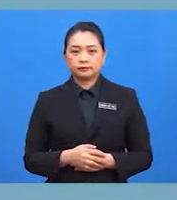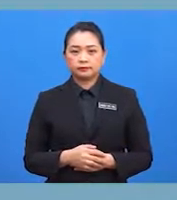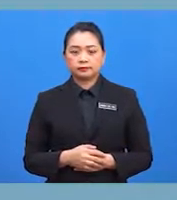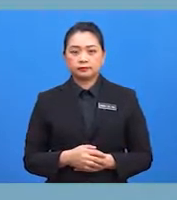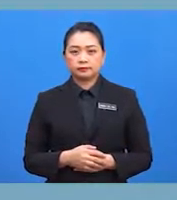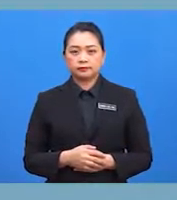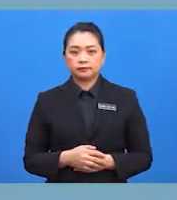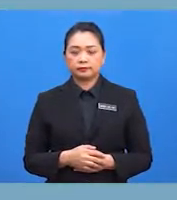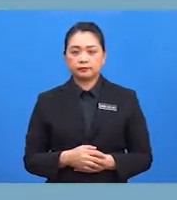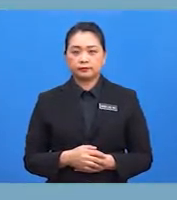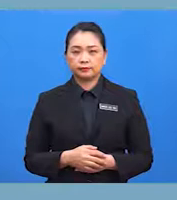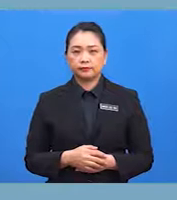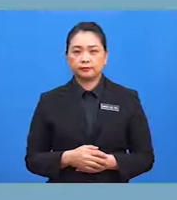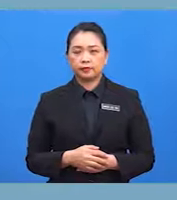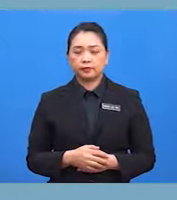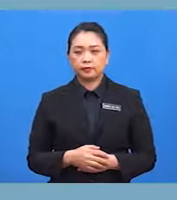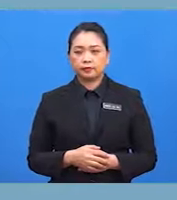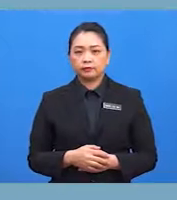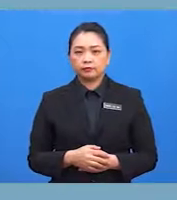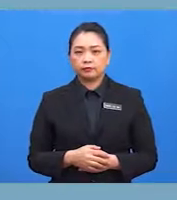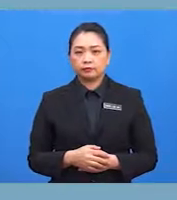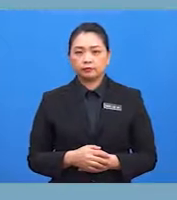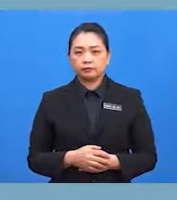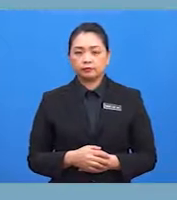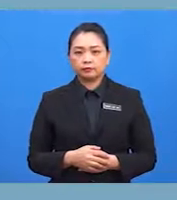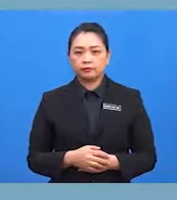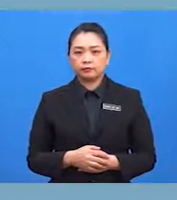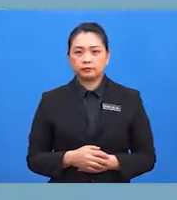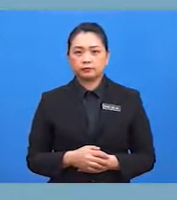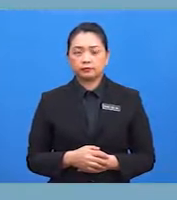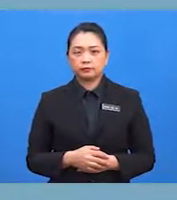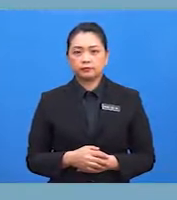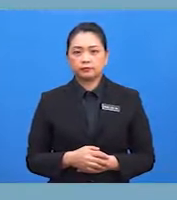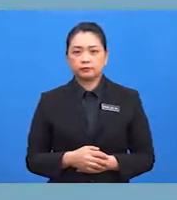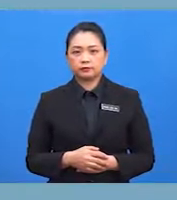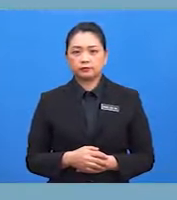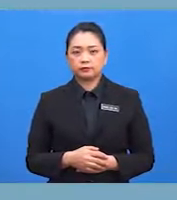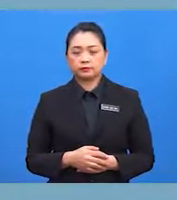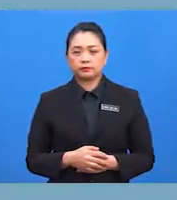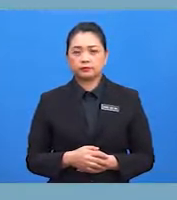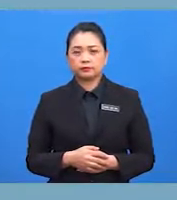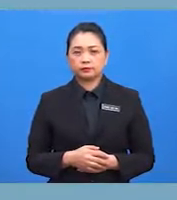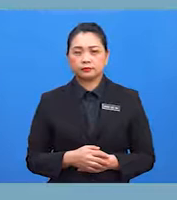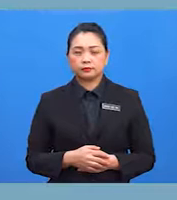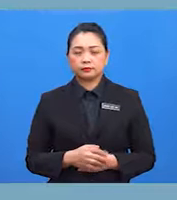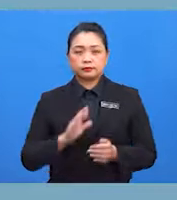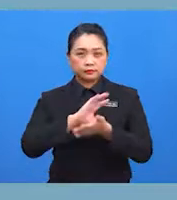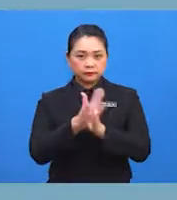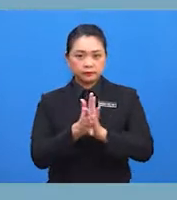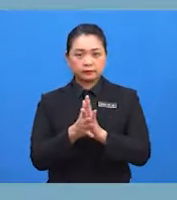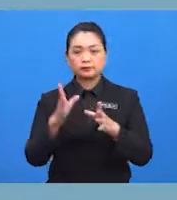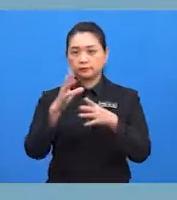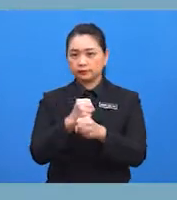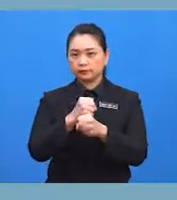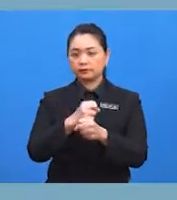366.7 tadi kita bahagikan dengan 10.346.2 darab dengan 100. Jadi kadar pengangguran di negara